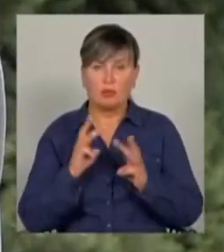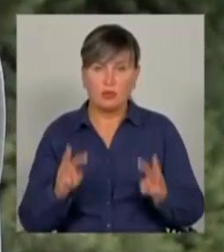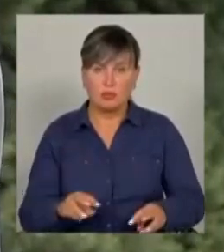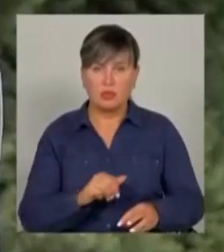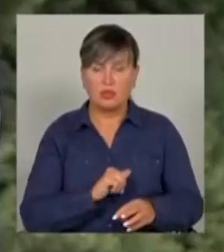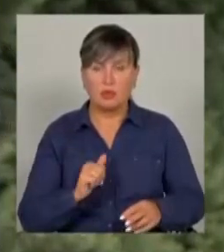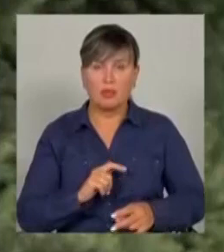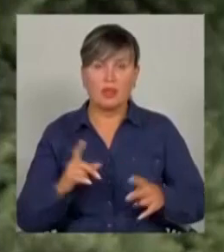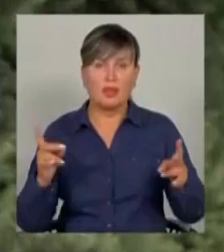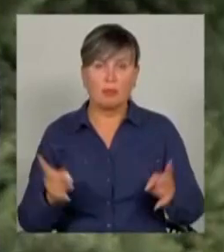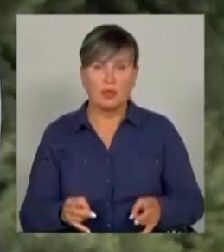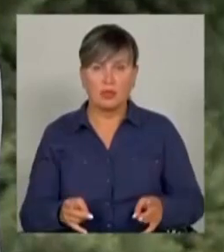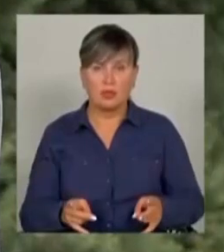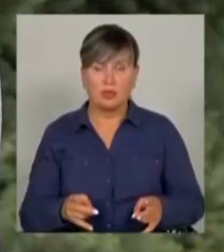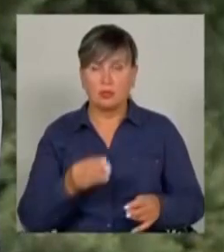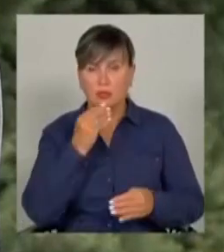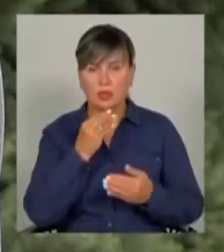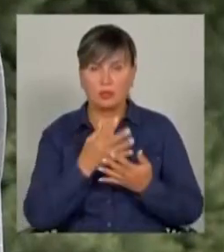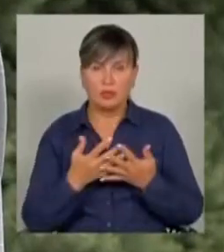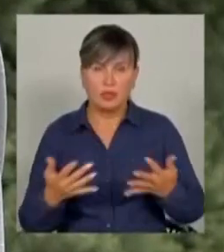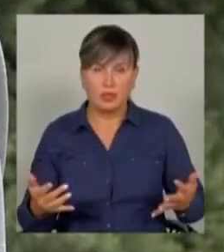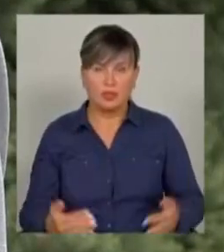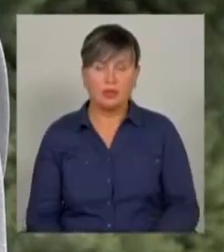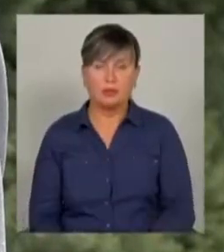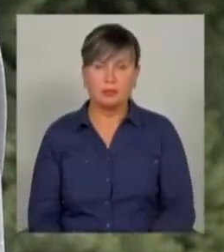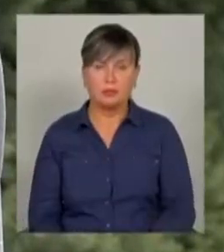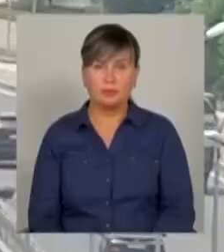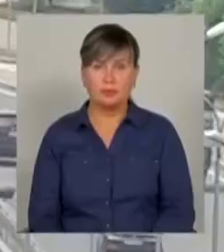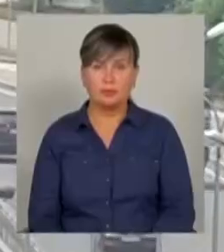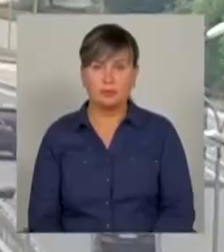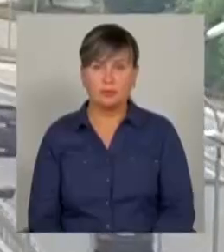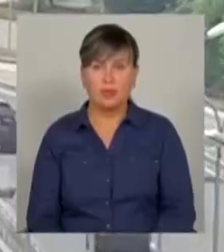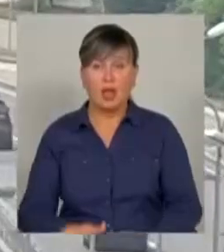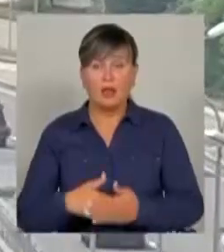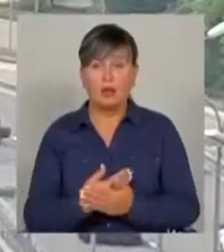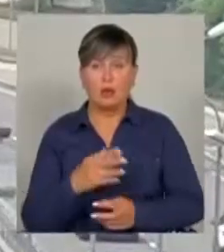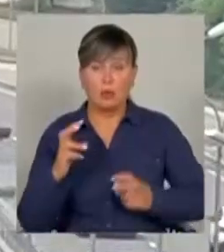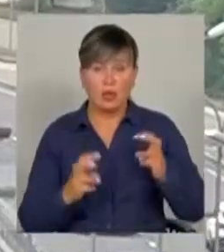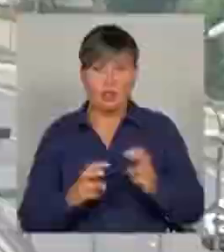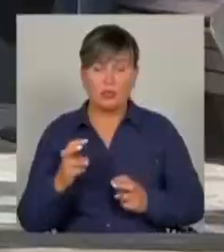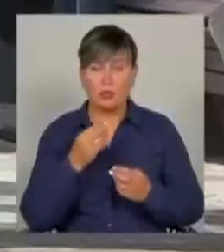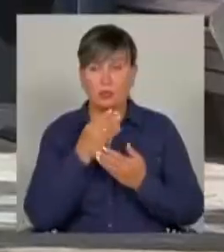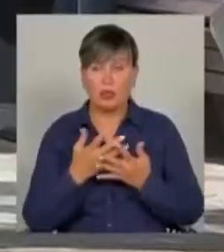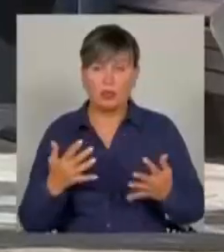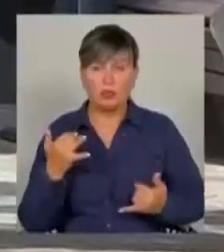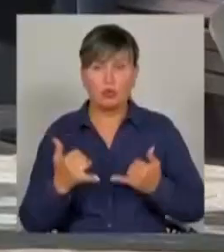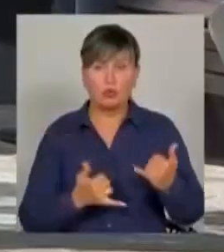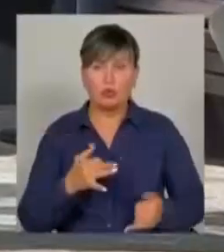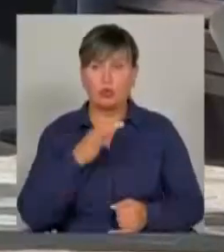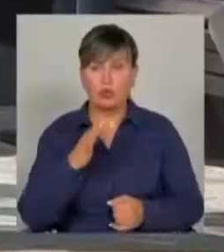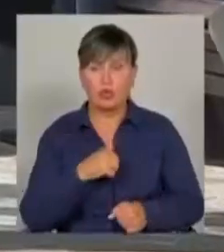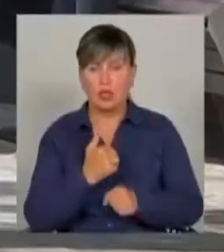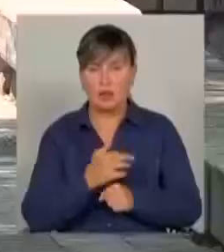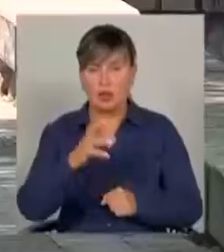самыми необходимыми продуктами питания. Новшества в производстве, в продукции, в услугах, отмеченные